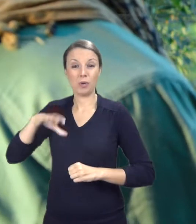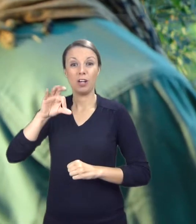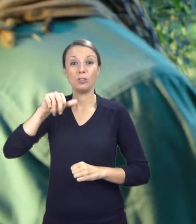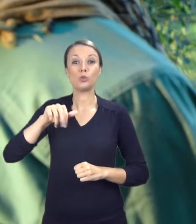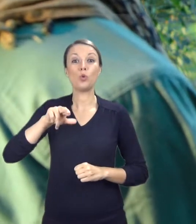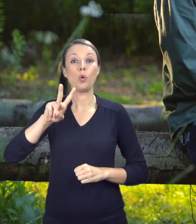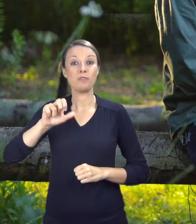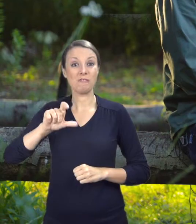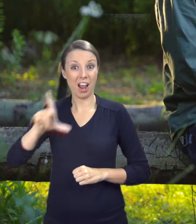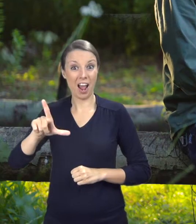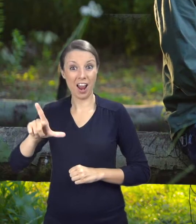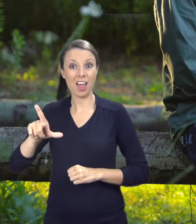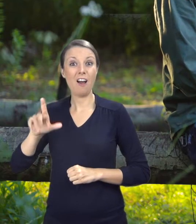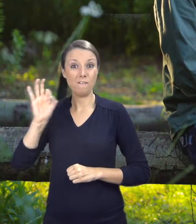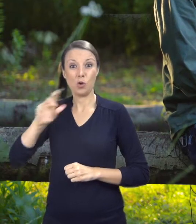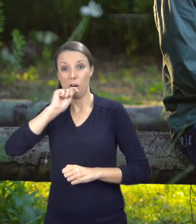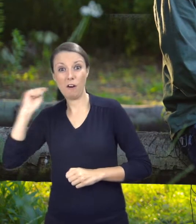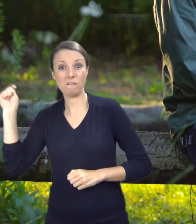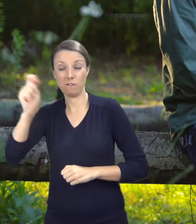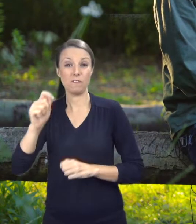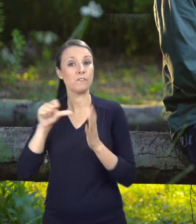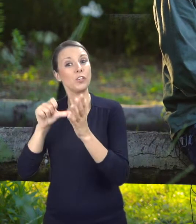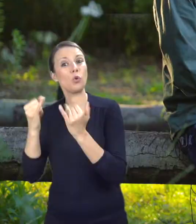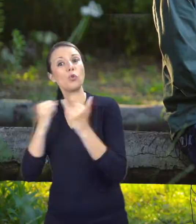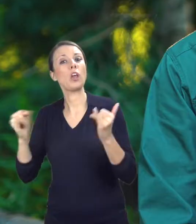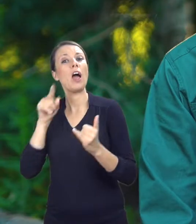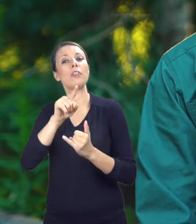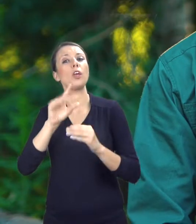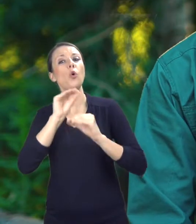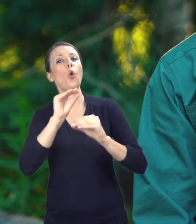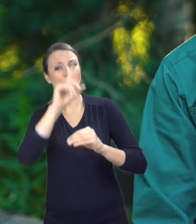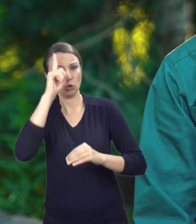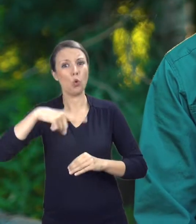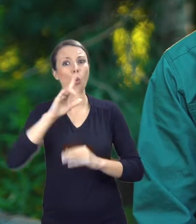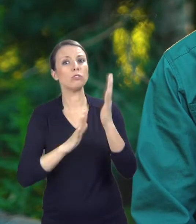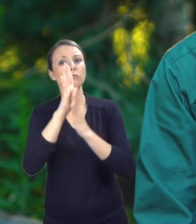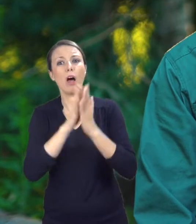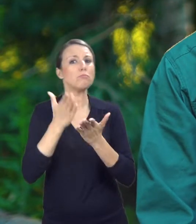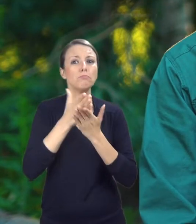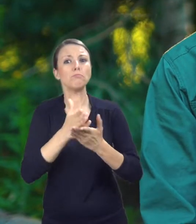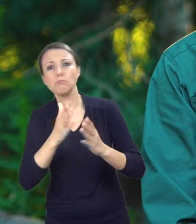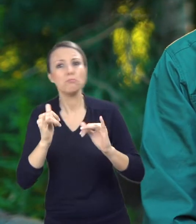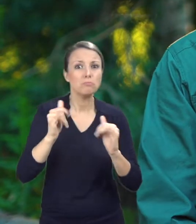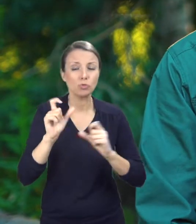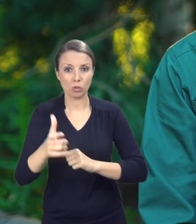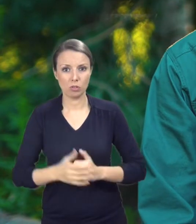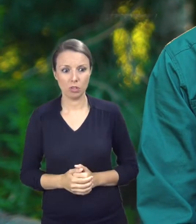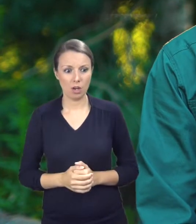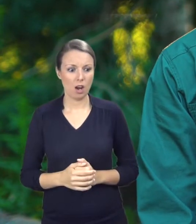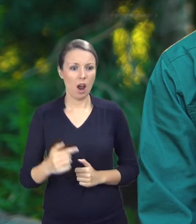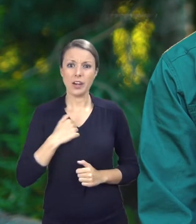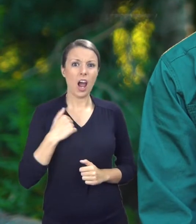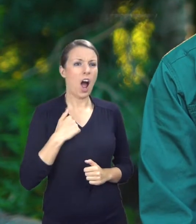survivalowych wypraw. Czego uczysz ludzi w trakcie pobytu w lesie? Wbrew pozorom wcale niekoniecznie jakichś technik